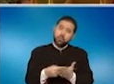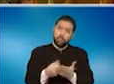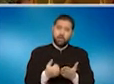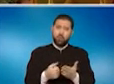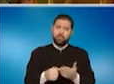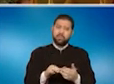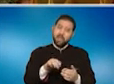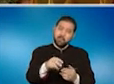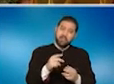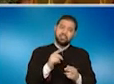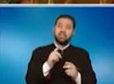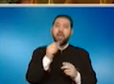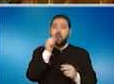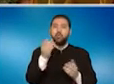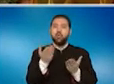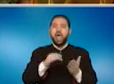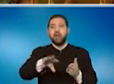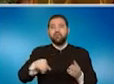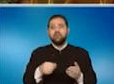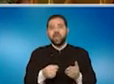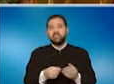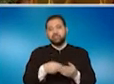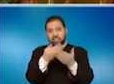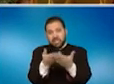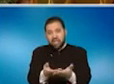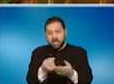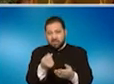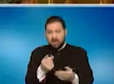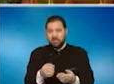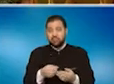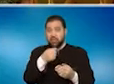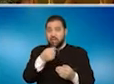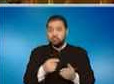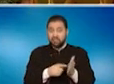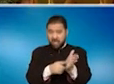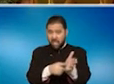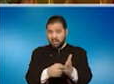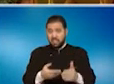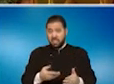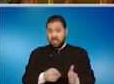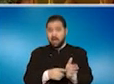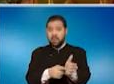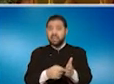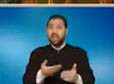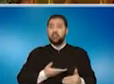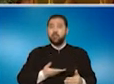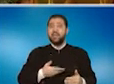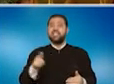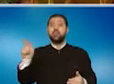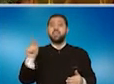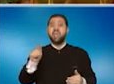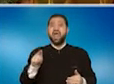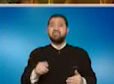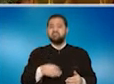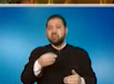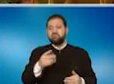Și venind omul, a spus celui ce o vindea altele și nu cele ce a zis bătrânul, zicând: iată, am arătat-o lui Ava Ghelasie și mi-a zis că este